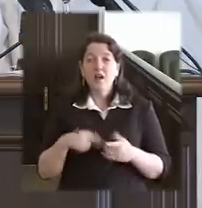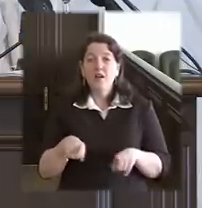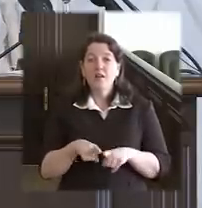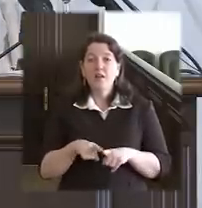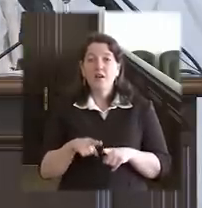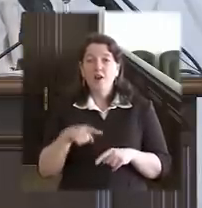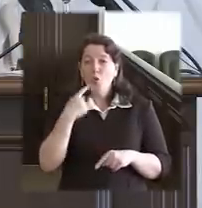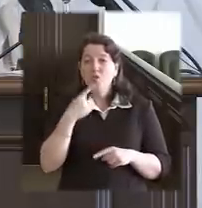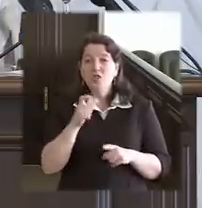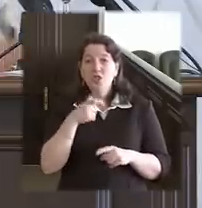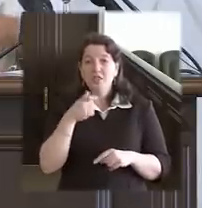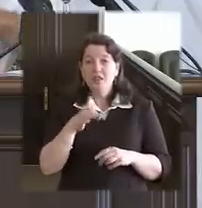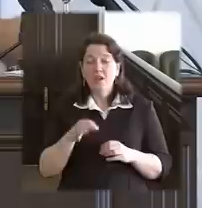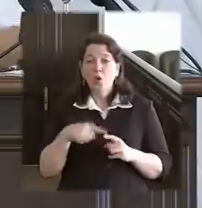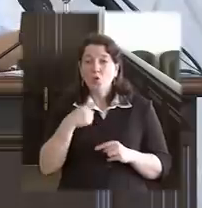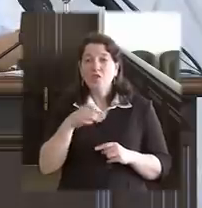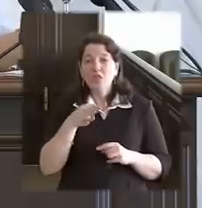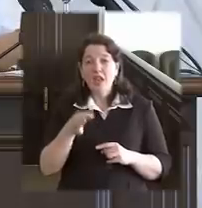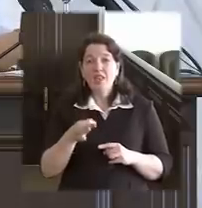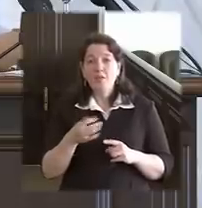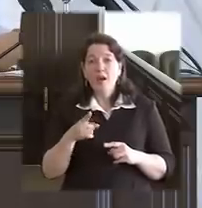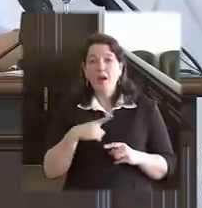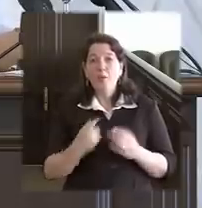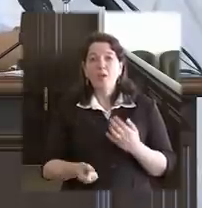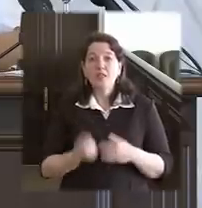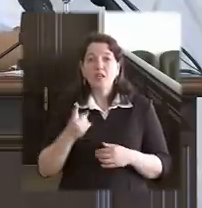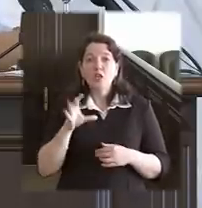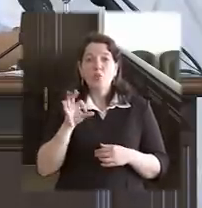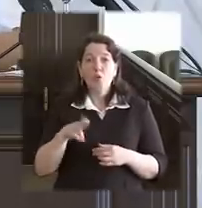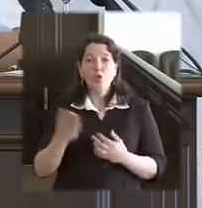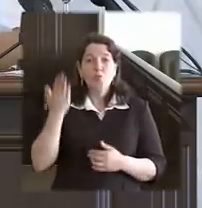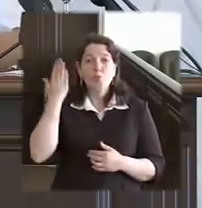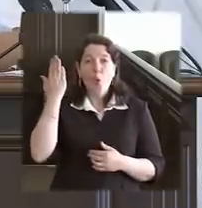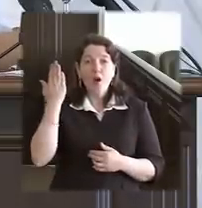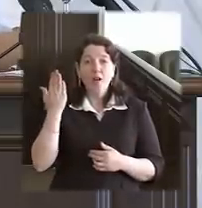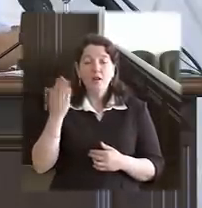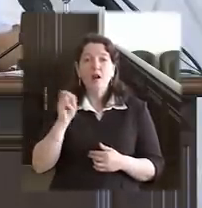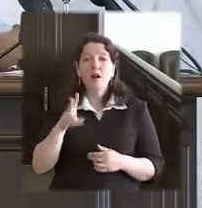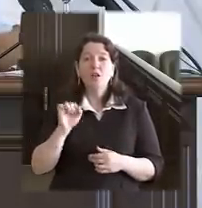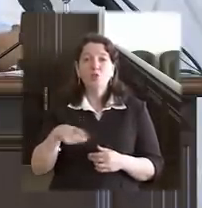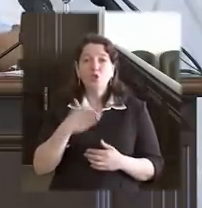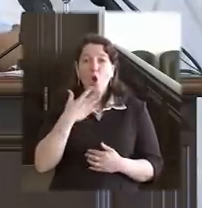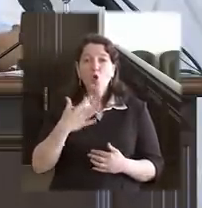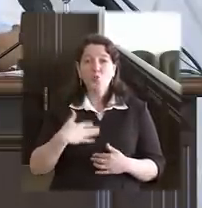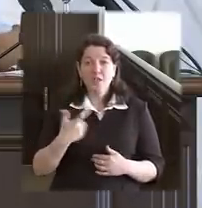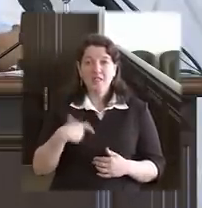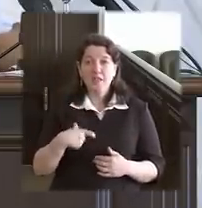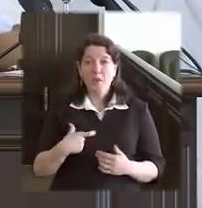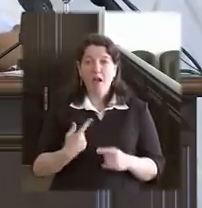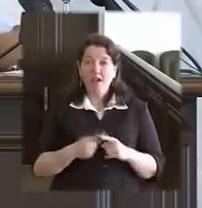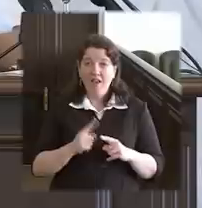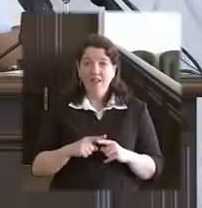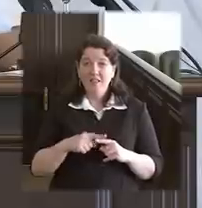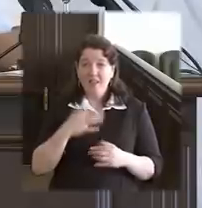утверждением, исходящим от самого Бога, не от кого-нибудь же. Как можно любить себя? Что